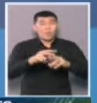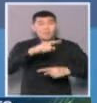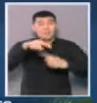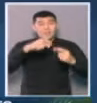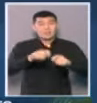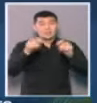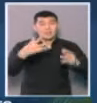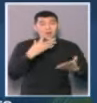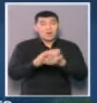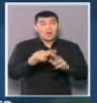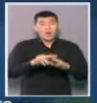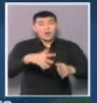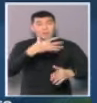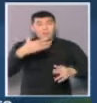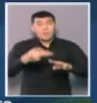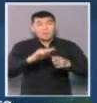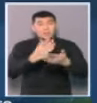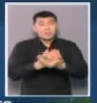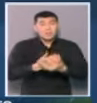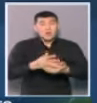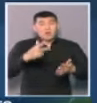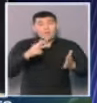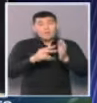введенного в эксплуатацию жилья за отчетный период составляет